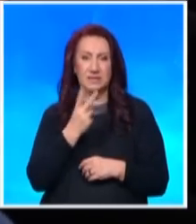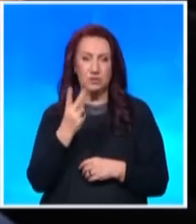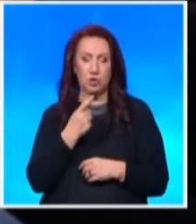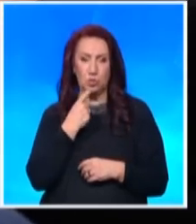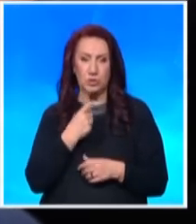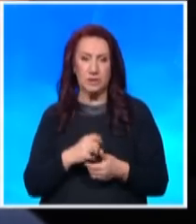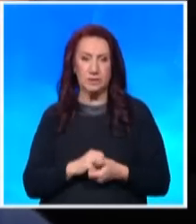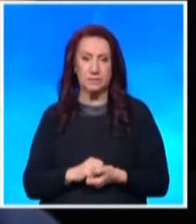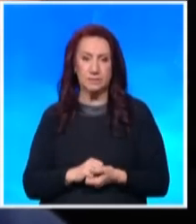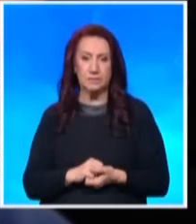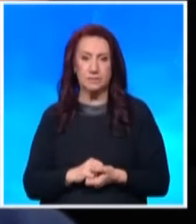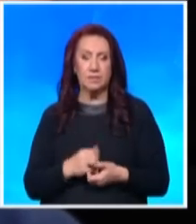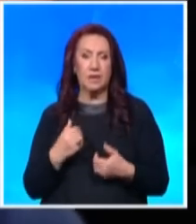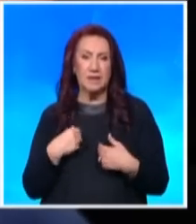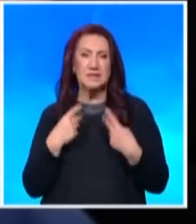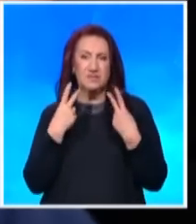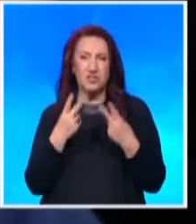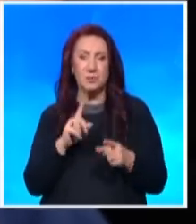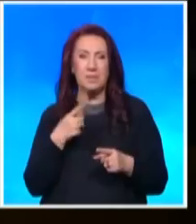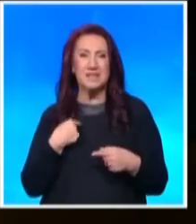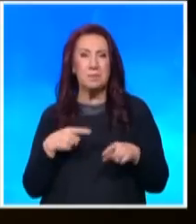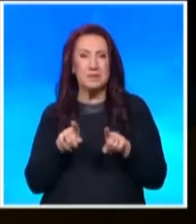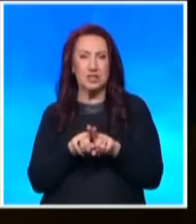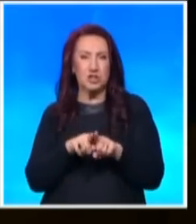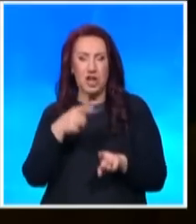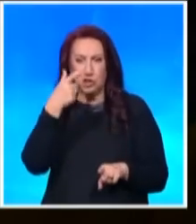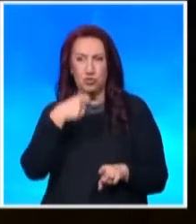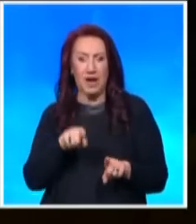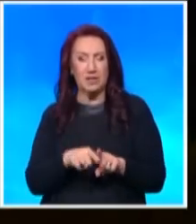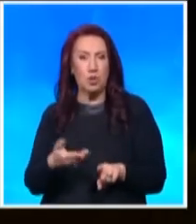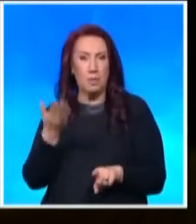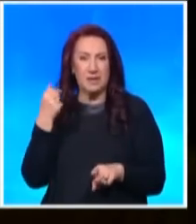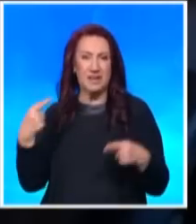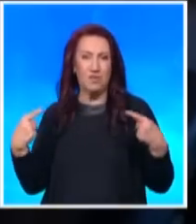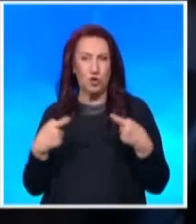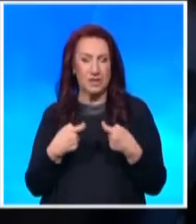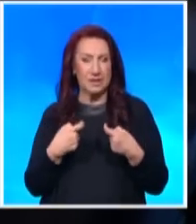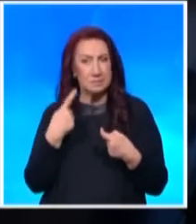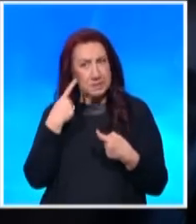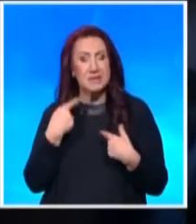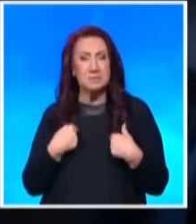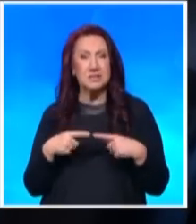Аз виждам, че не съм тази, която бях преди войната. Уж съм същата, но не точно.